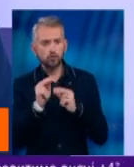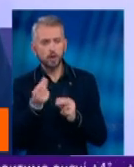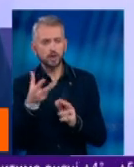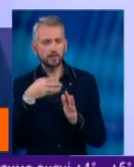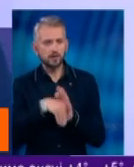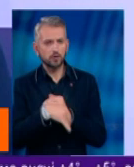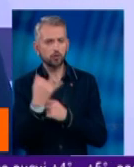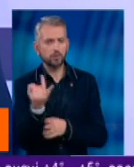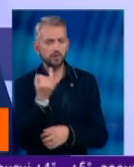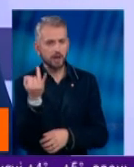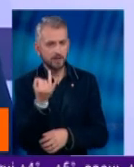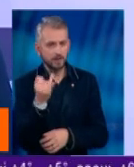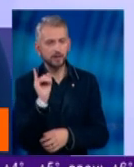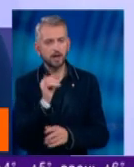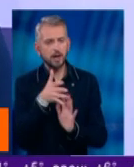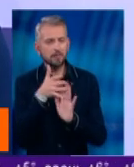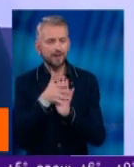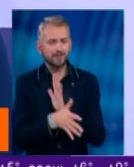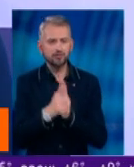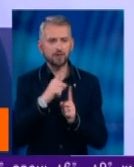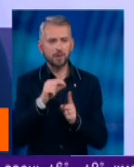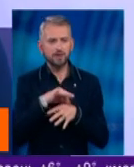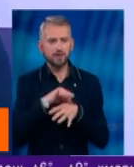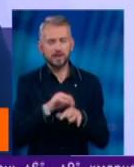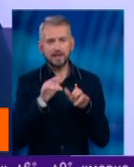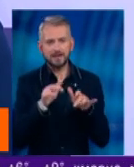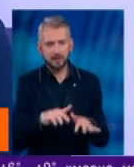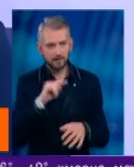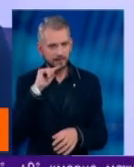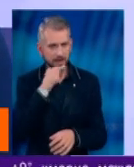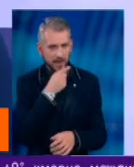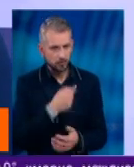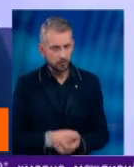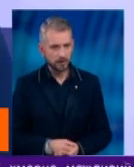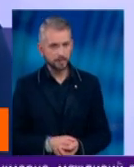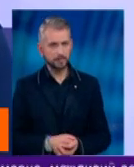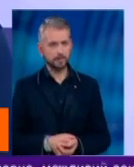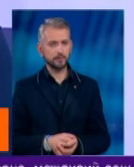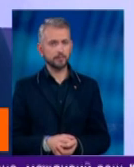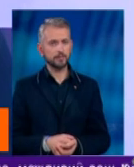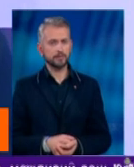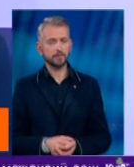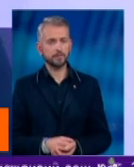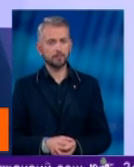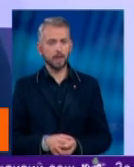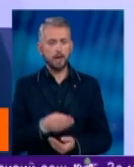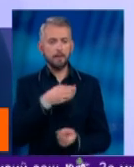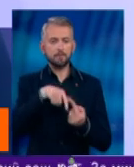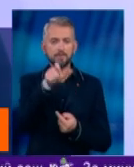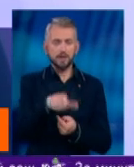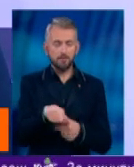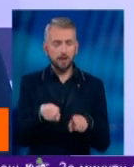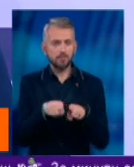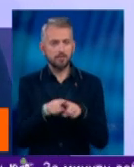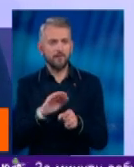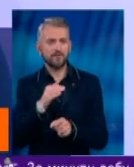инвестиционную привлекательность и прозрачные правила ведения деятельности экономической. Вот, то есть предприниматель, как и физлицо,